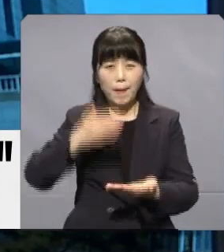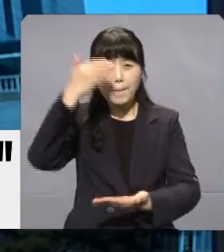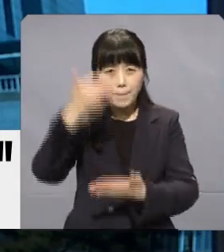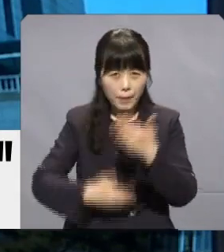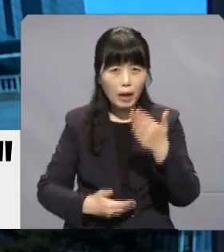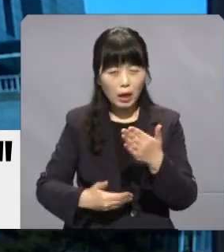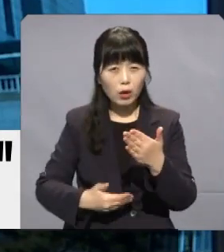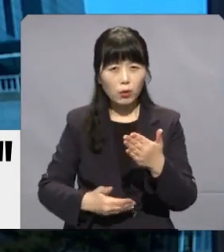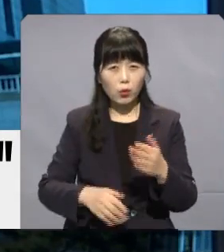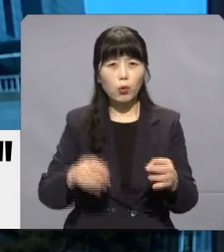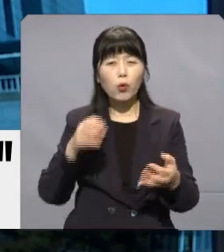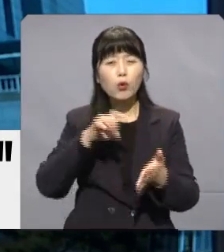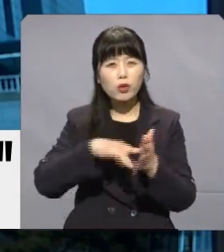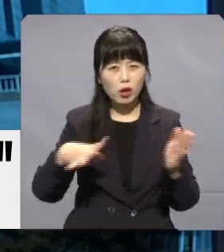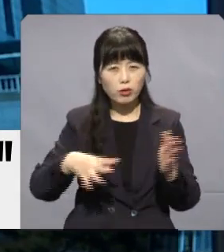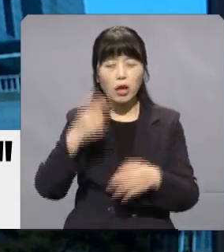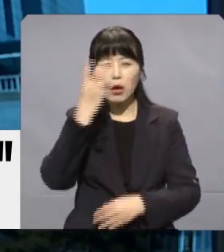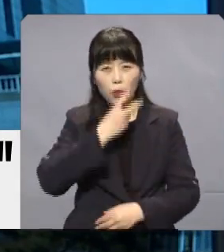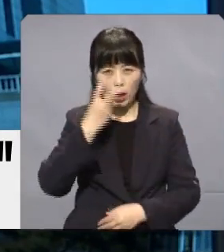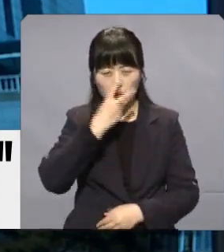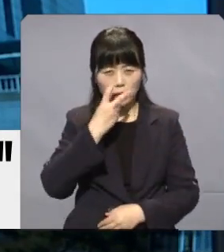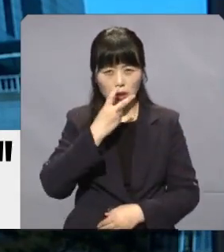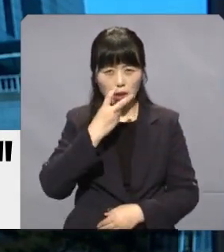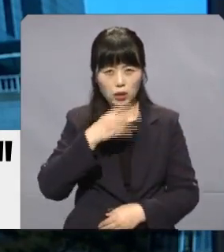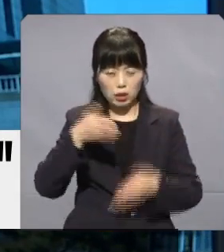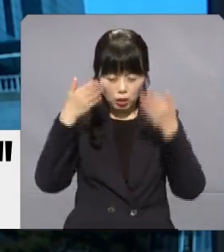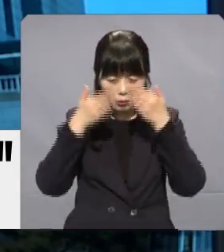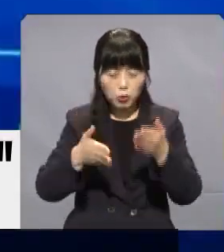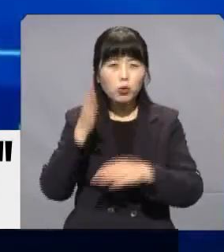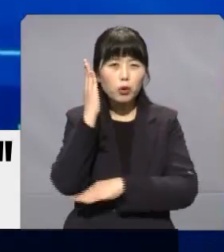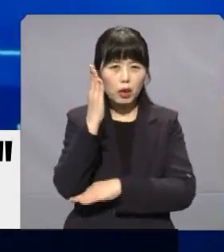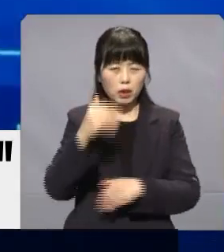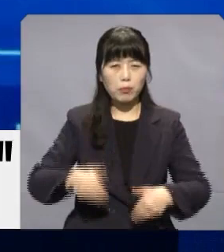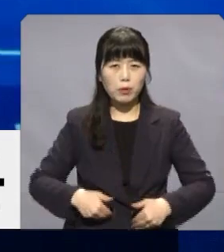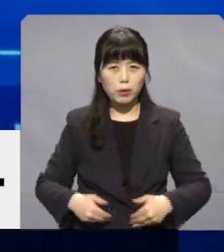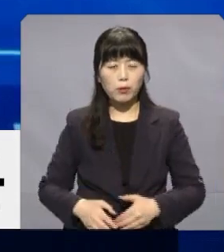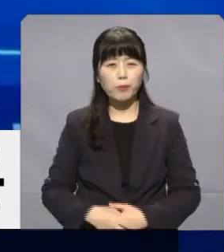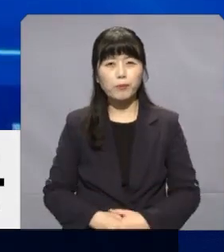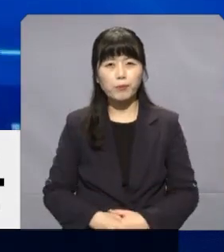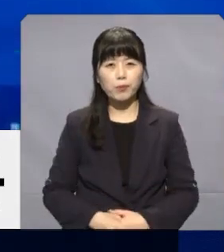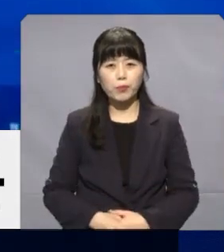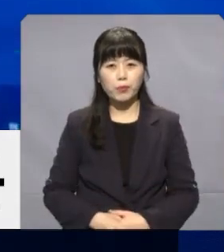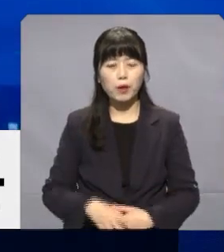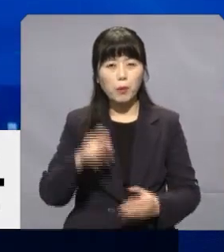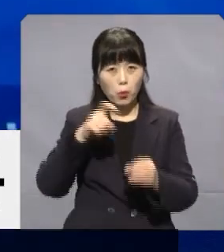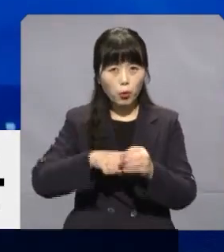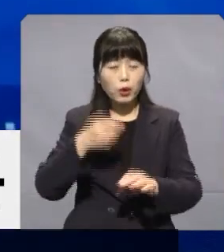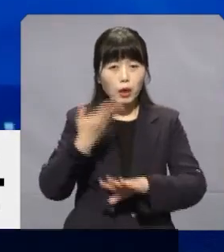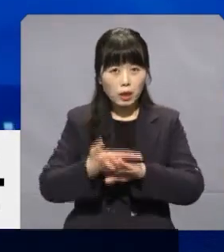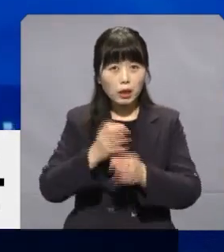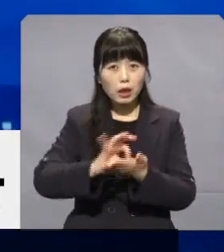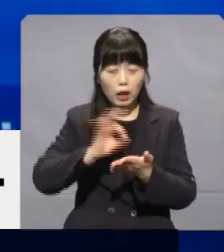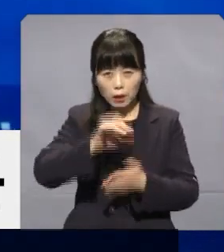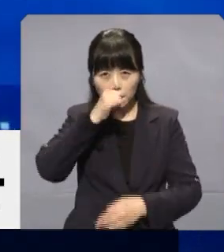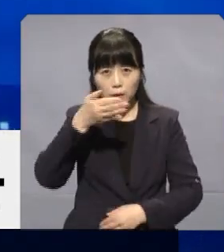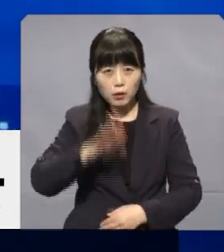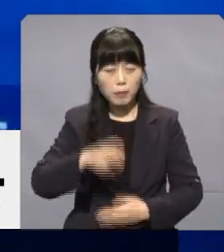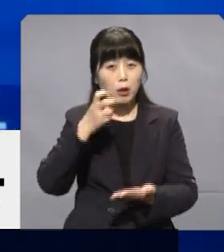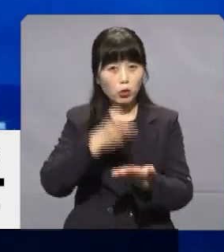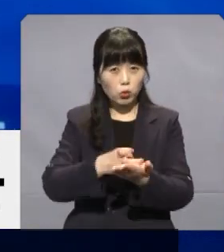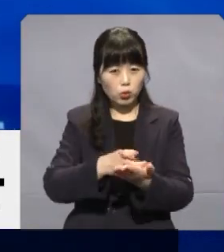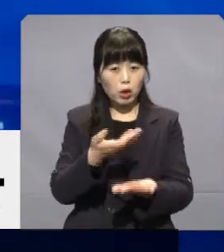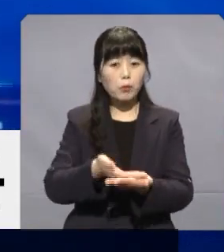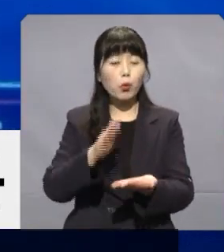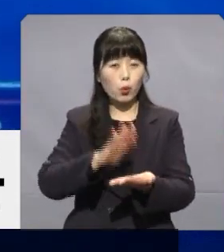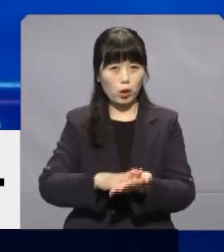관리 방안으로만 조금 좁혀서 얘기하는게 어떨까 싶습니다 돈이 목석과 다르게 지원금이 쓰이고 있으면 규정 타시면이